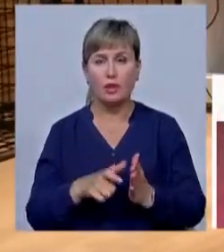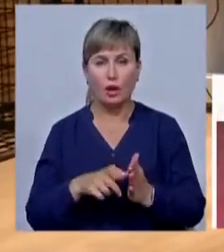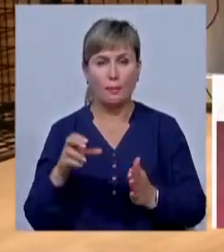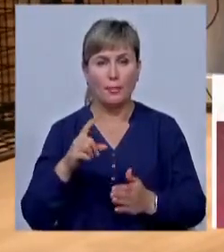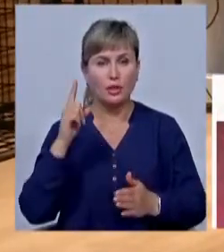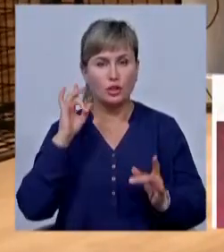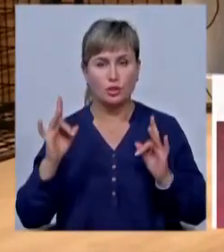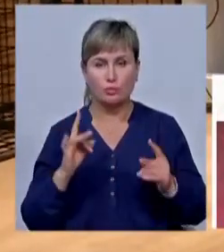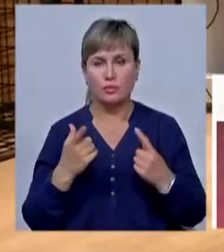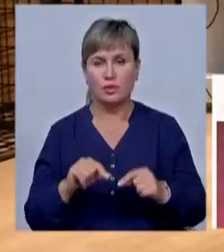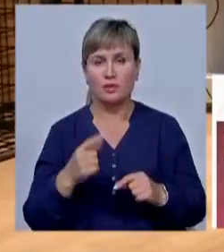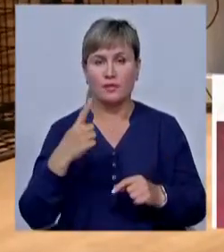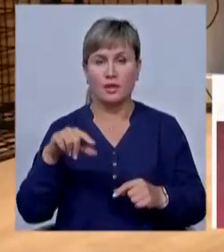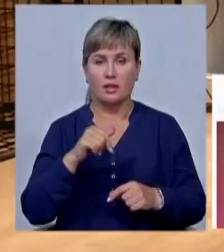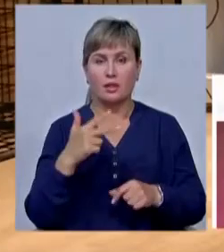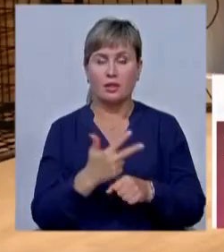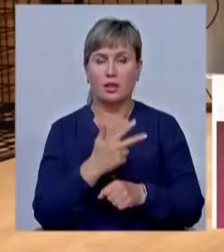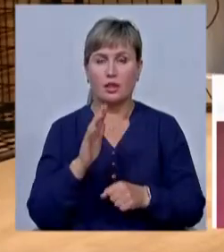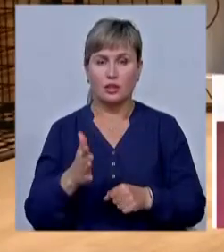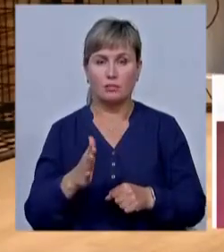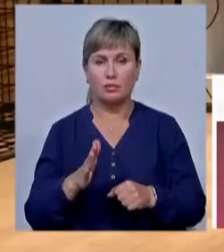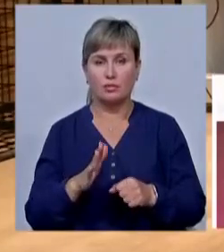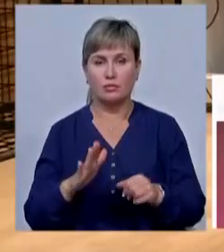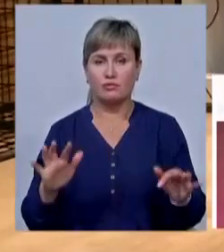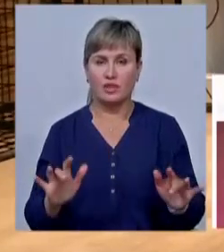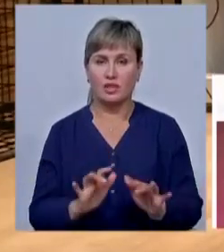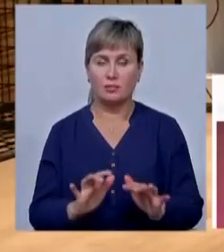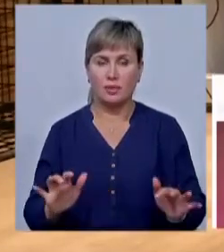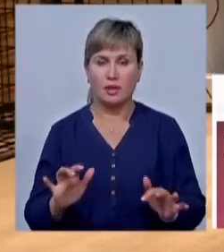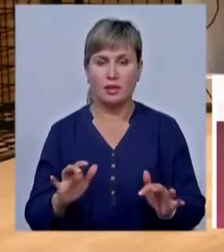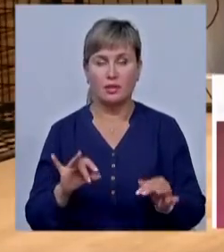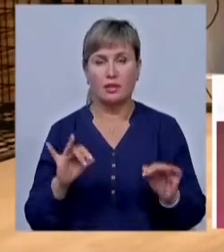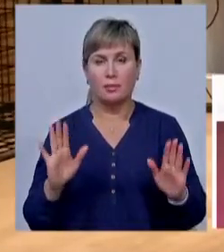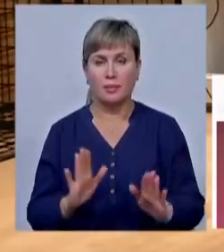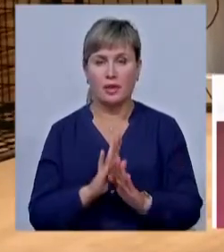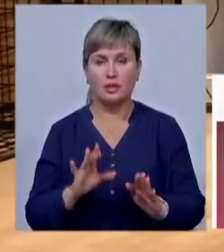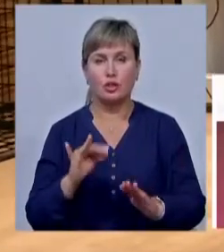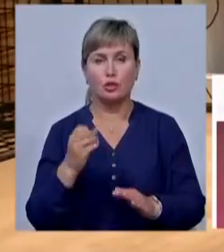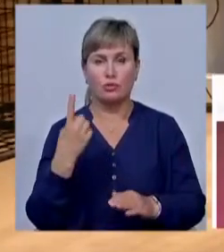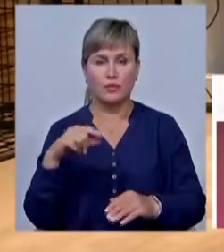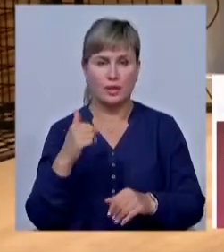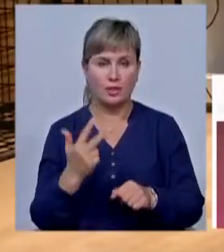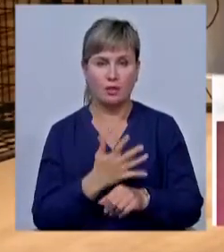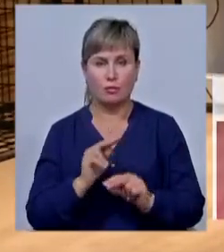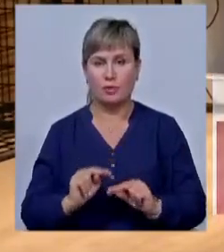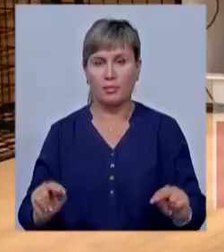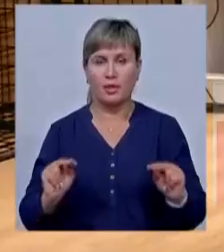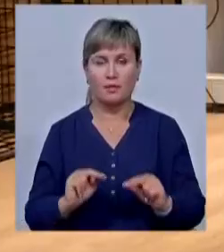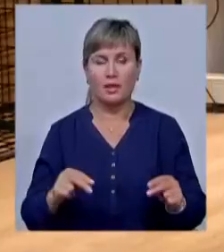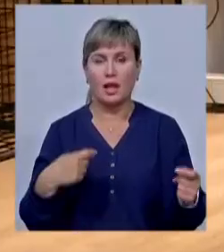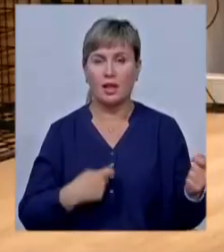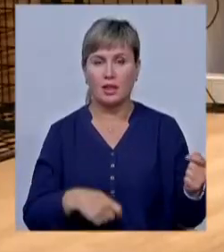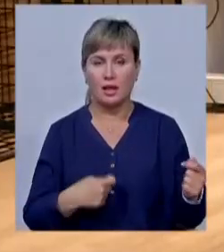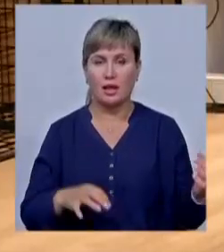где 3 раза в неделю будет преподаваться фортепиано и вокал, и еще 3 раза в неделю будет преподаваться